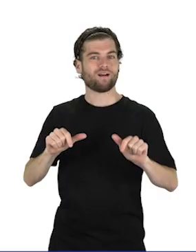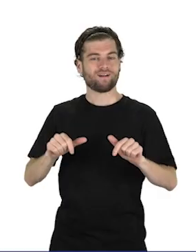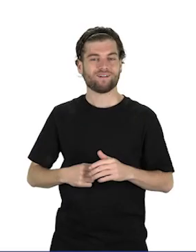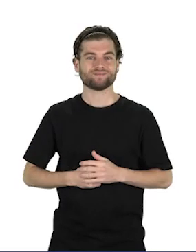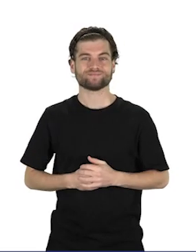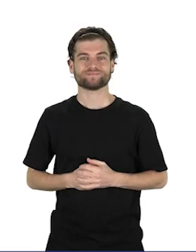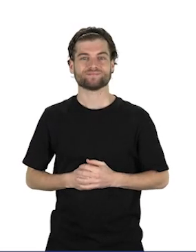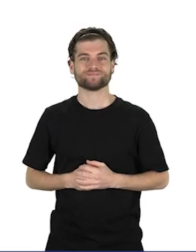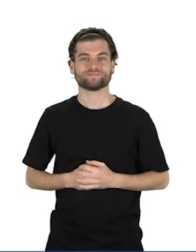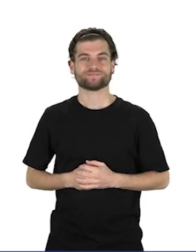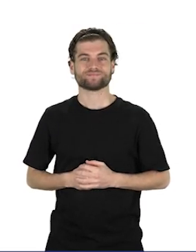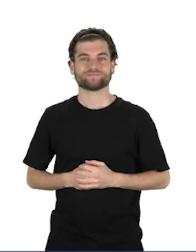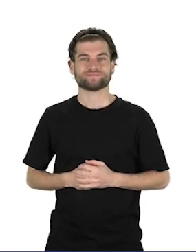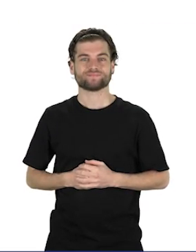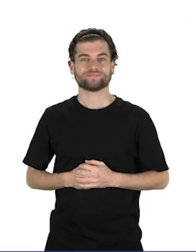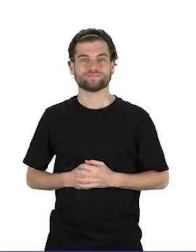faut.